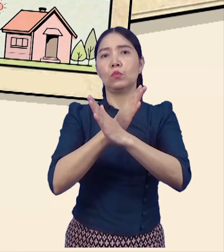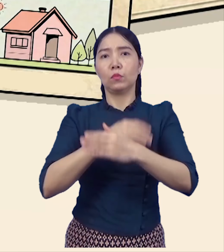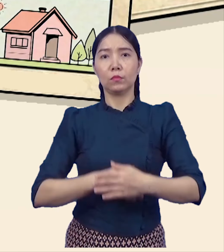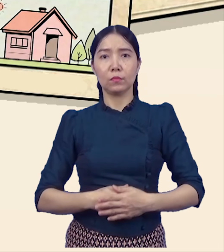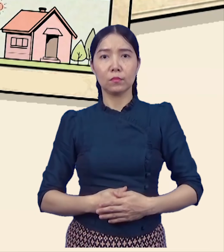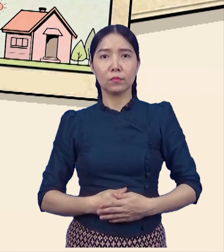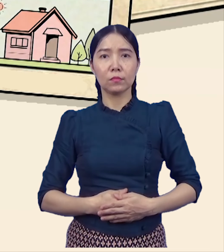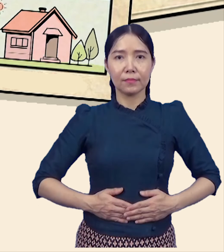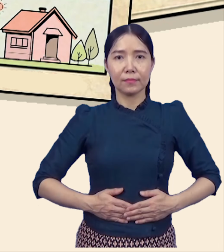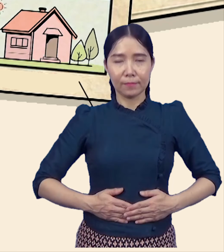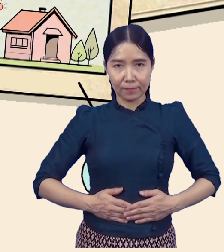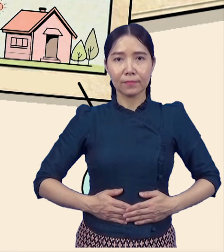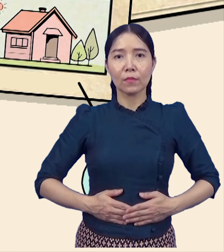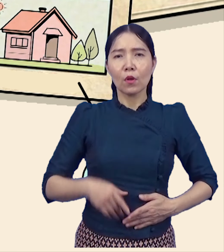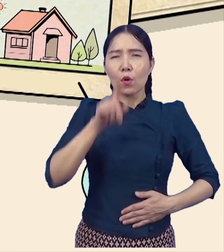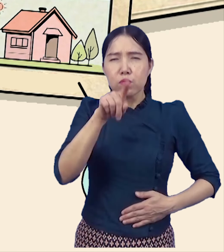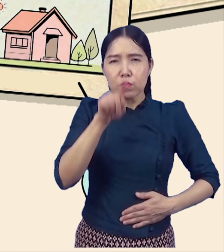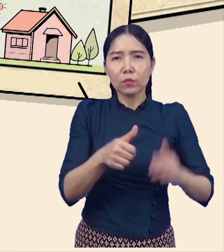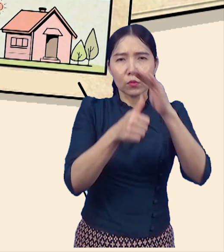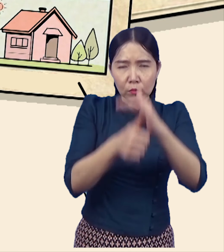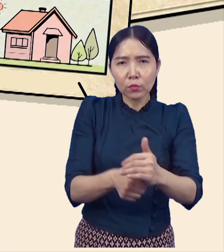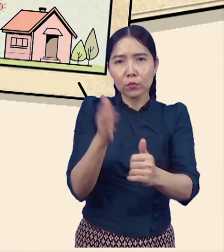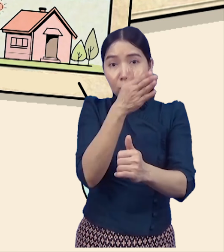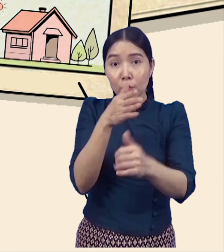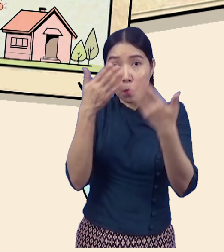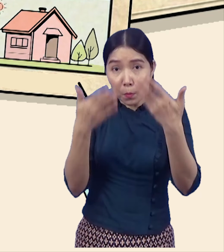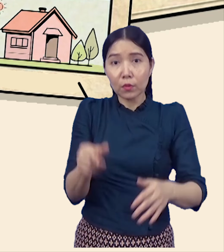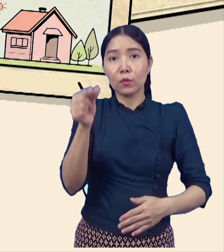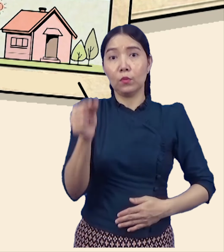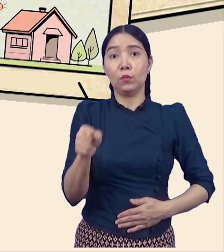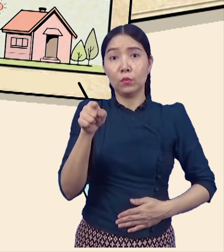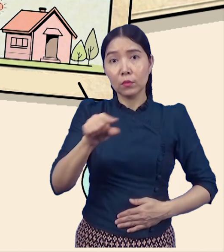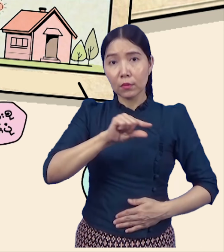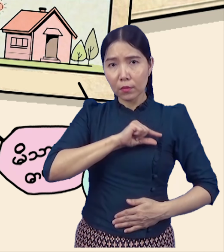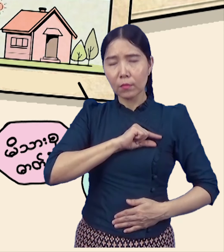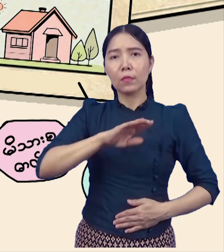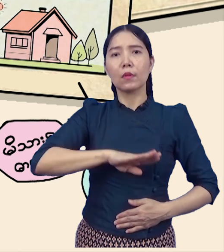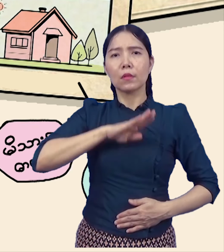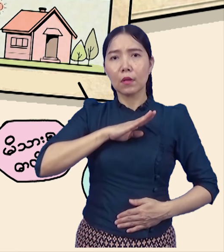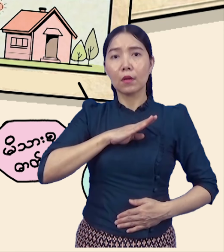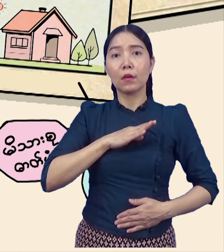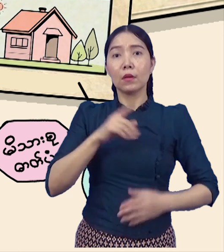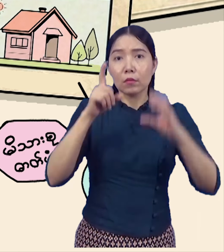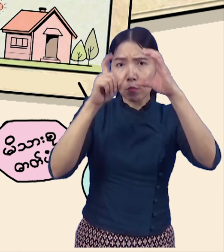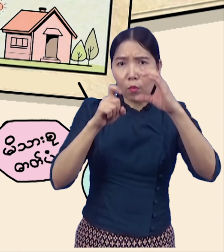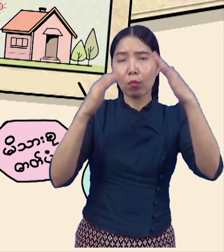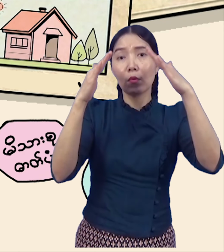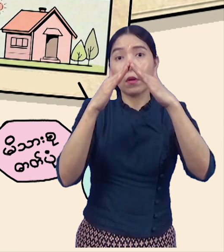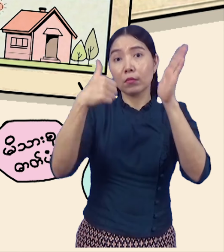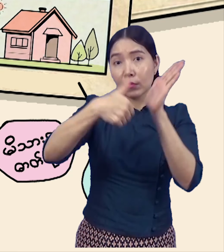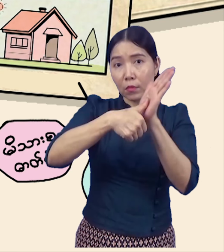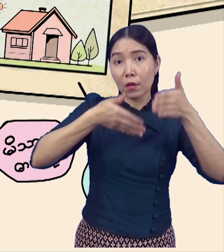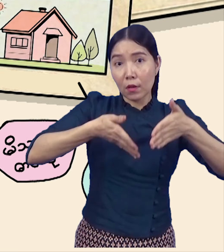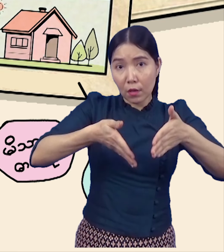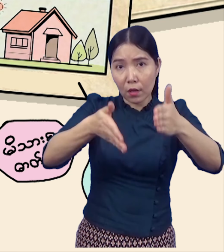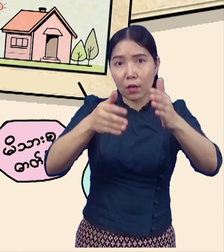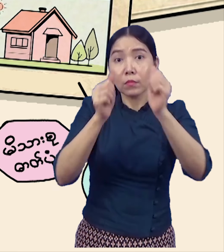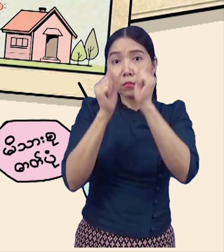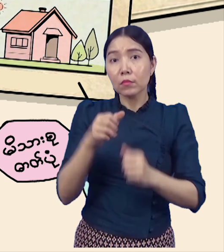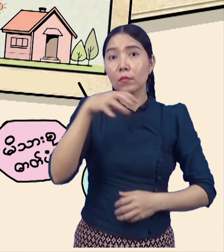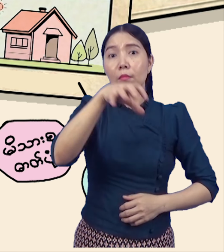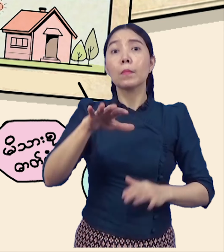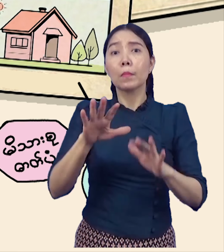နိုင်သောတွယ်ဝန်ညွှန်းဆိုထားသောအချက်လက်များအကျန်းဖတ်မှုမှလွတ်မြောက်လာသူနှင့်မိသားစုဝင်များကိုဘေးအန္တရာယ်ထပ်မံကြားရောက်စေနိုင်သော